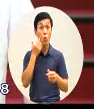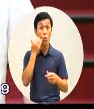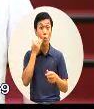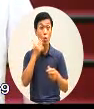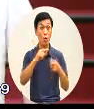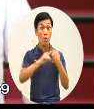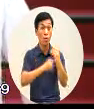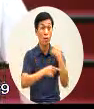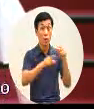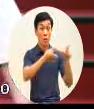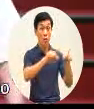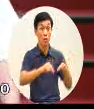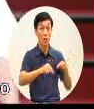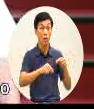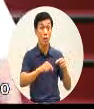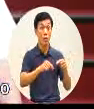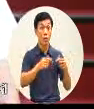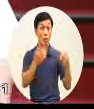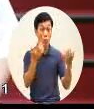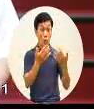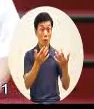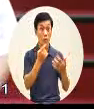谁来承认？